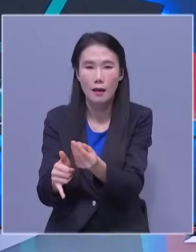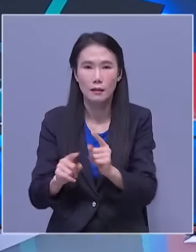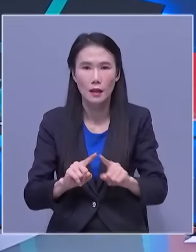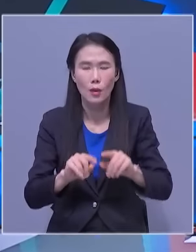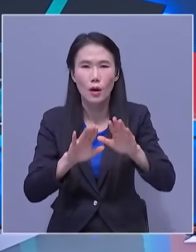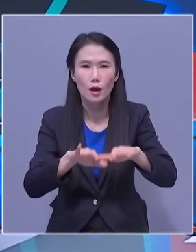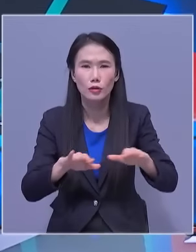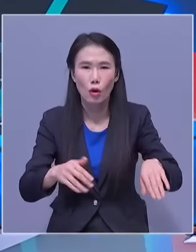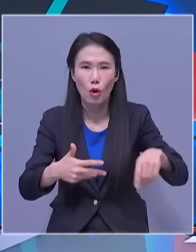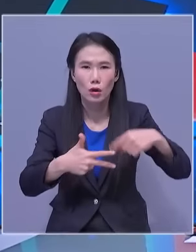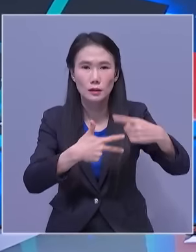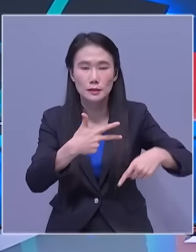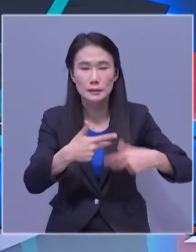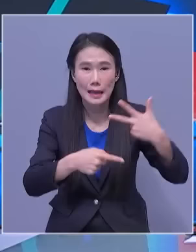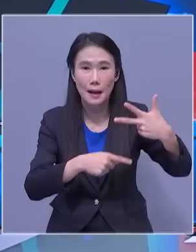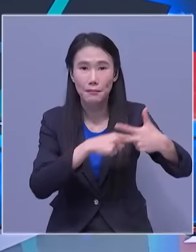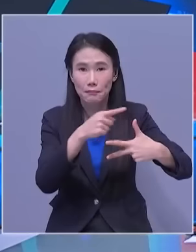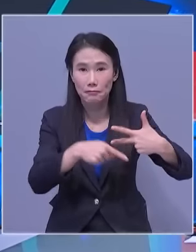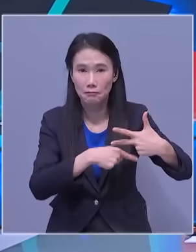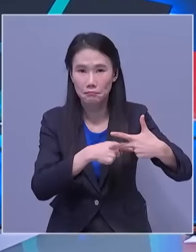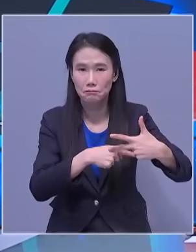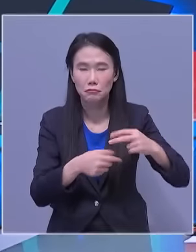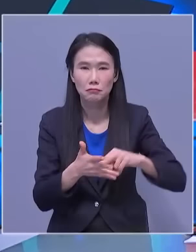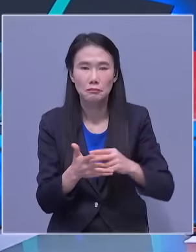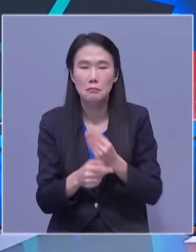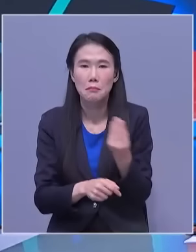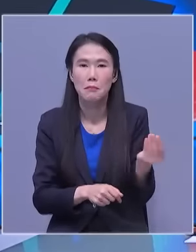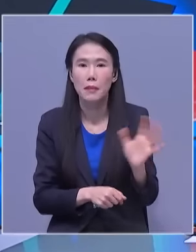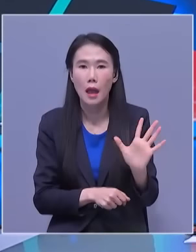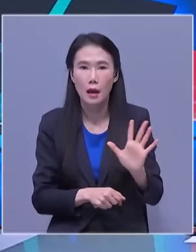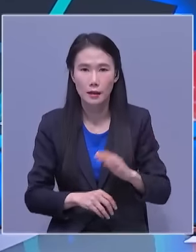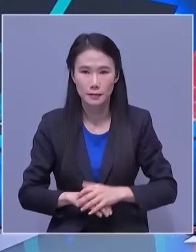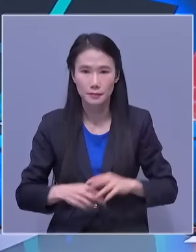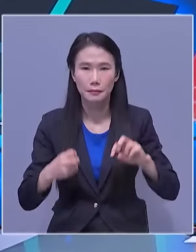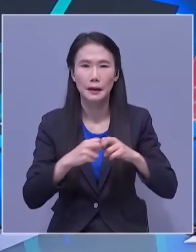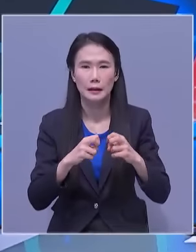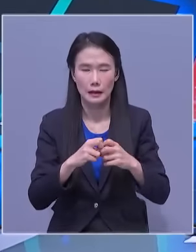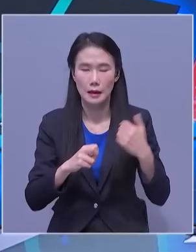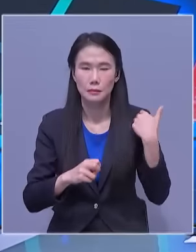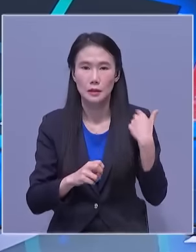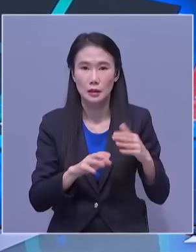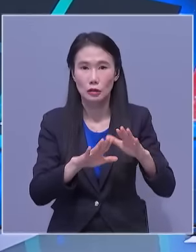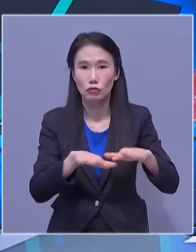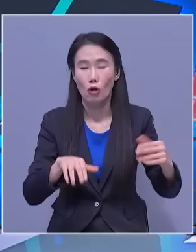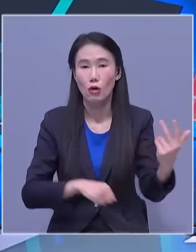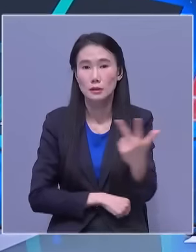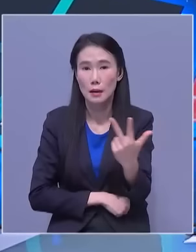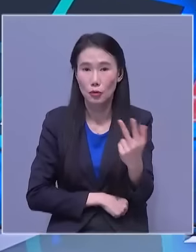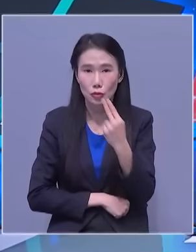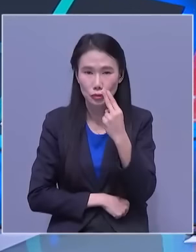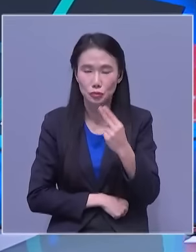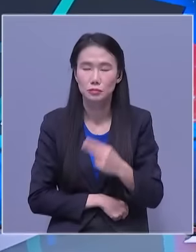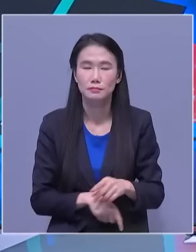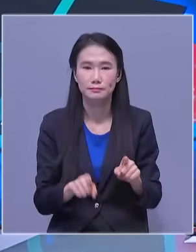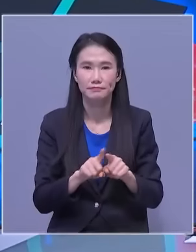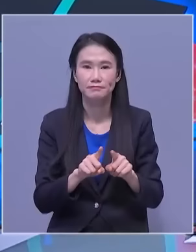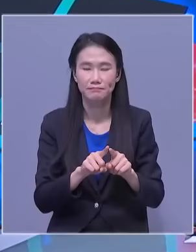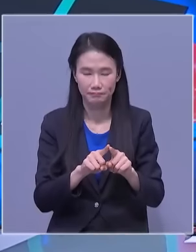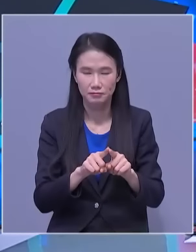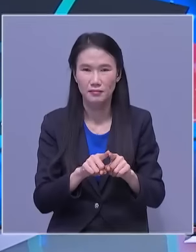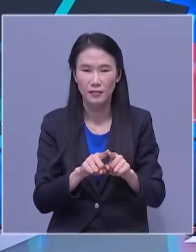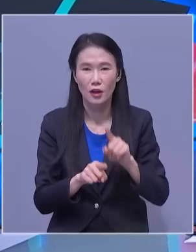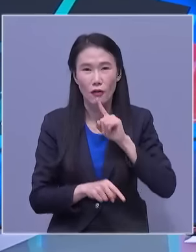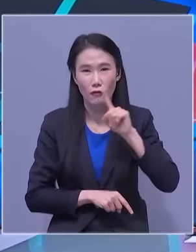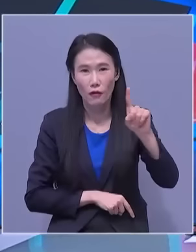น้องอีก 3คนนะคะถูกตัดจากกองมรดกทีนี้ฝ่ายน้อง 3คนที่ว่านี้เขาก็ไม่อยู่เฉยคือล่าสุด